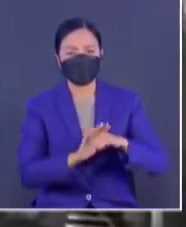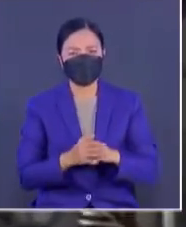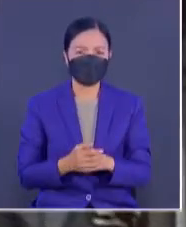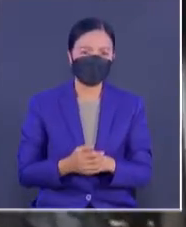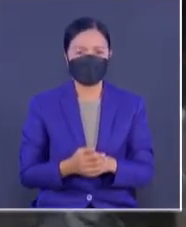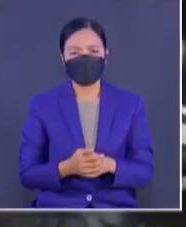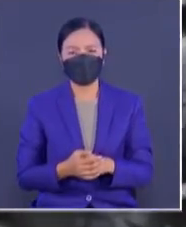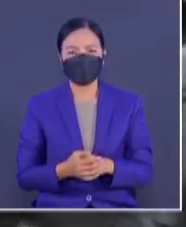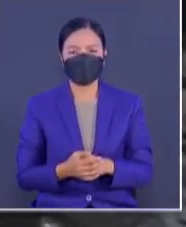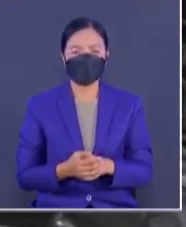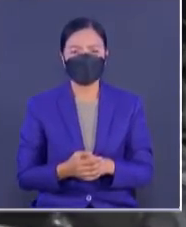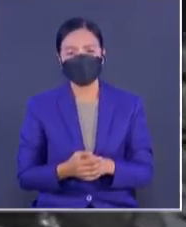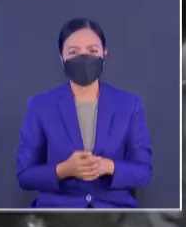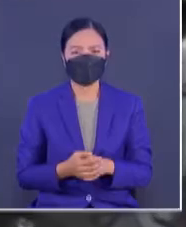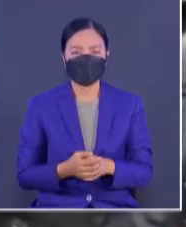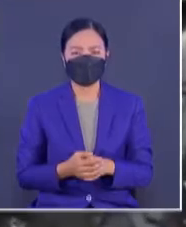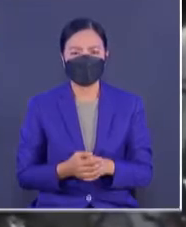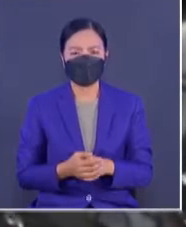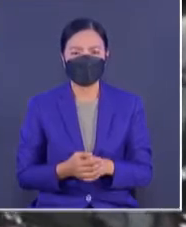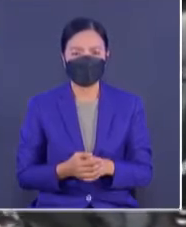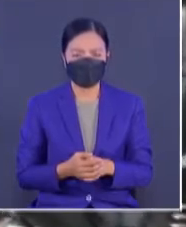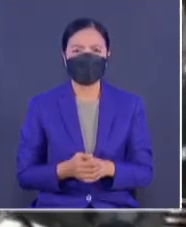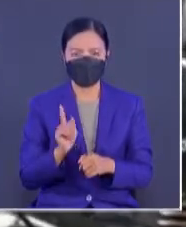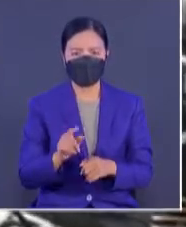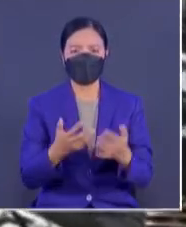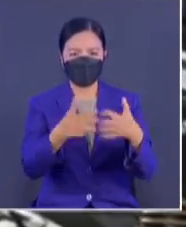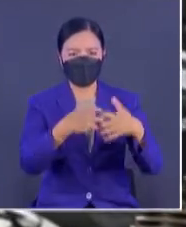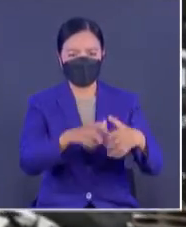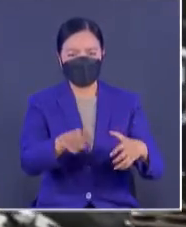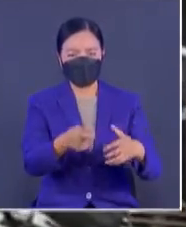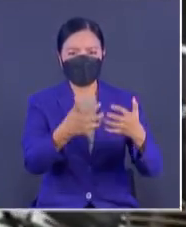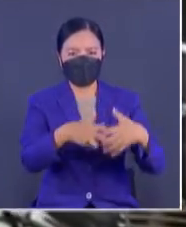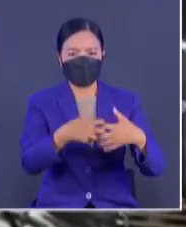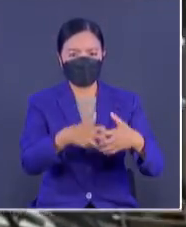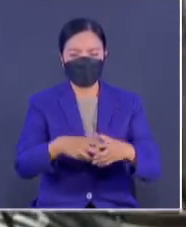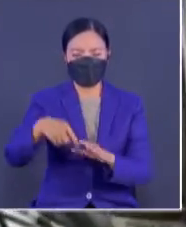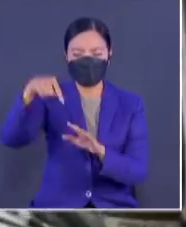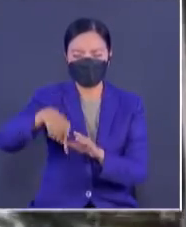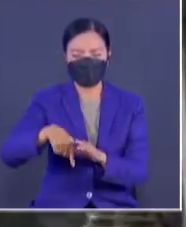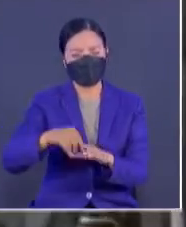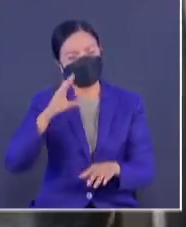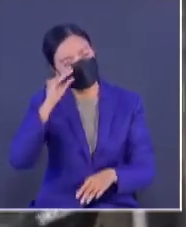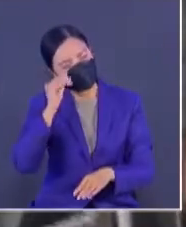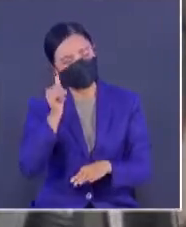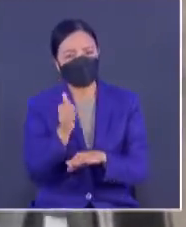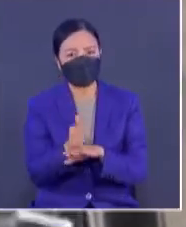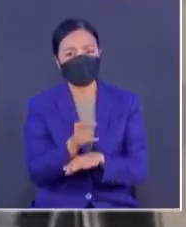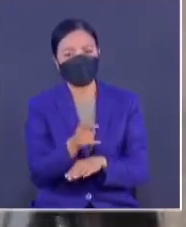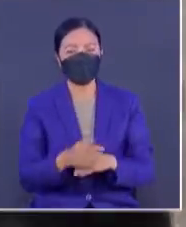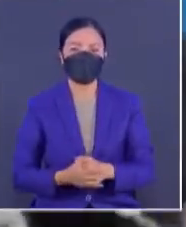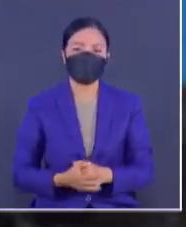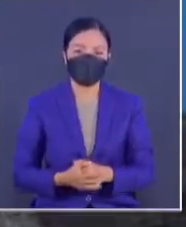มันแม่เคลิ้มๆรถเนี่ยสตาร์ทไว้นะครับแต่ลูกสาวก็ล็อกรถไว้ด้านในเรียบร้อยแล้วก็หลับผอยไปแบบนี้ครับ